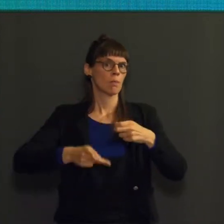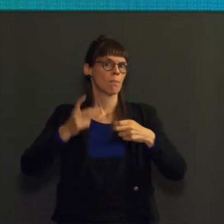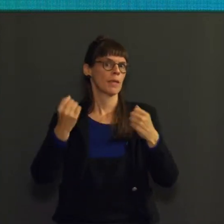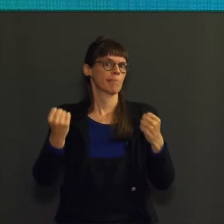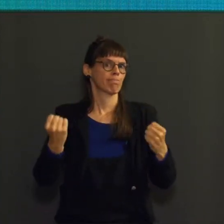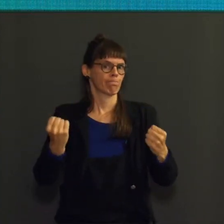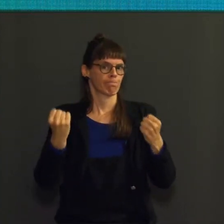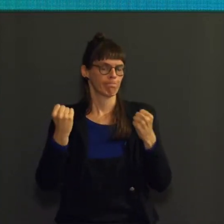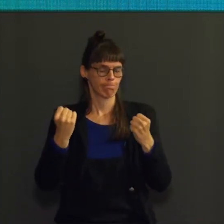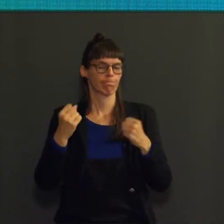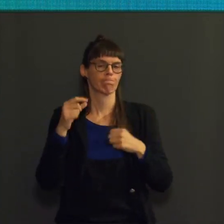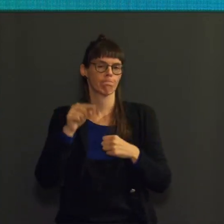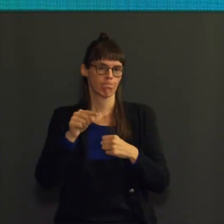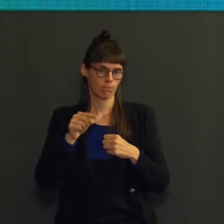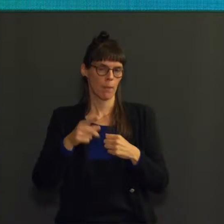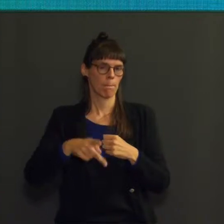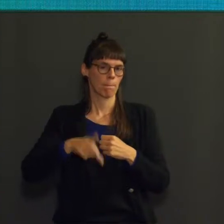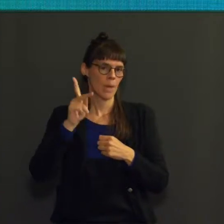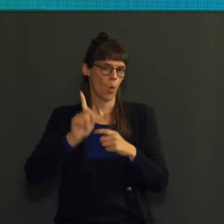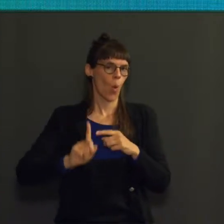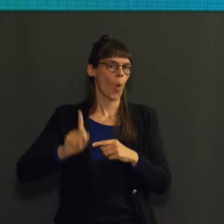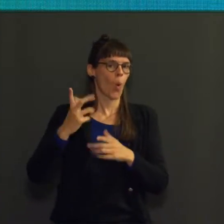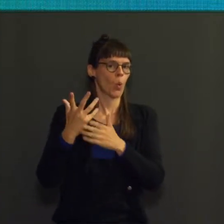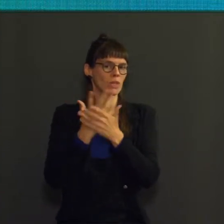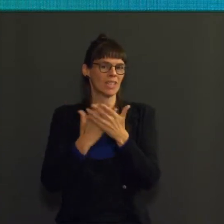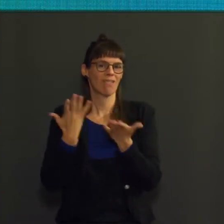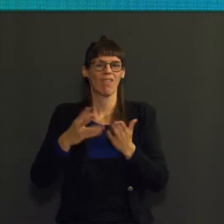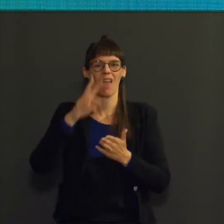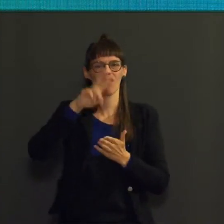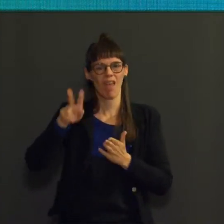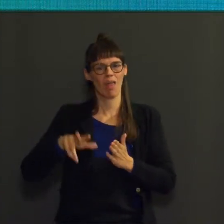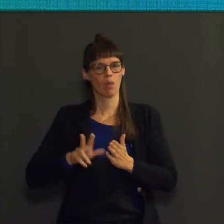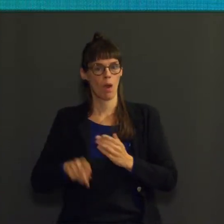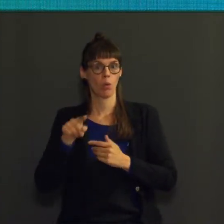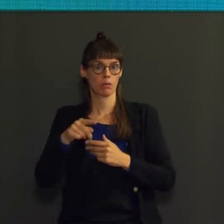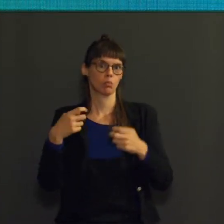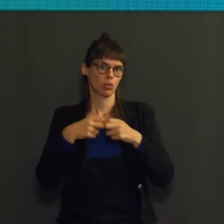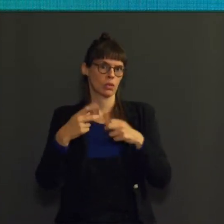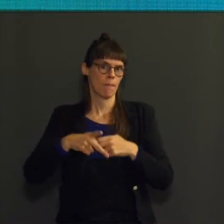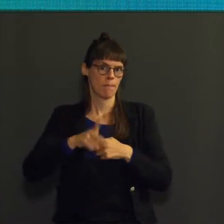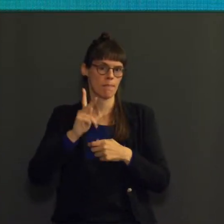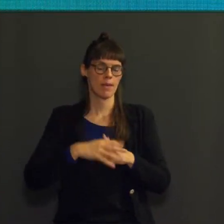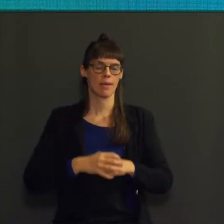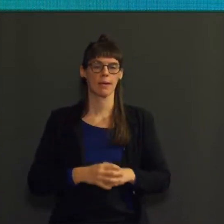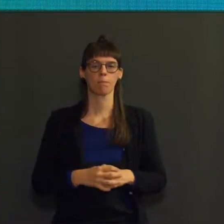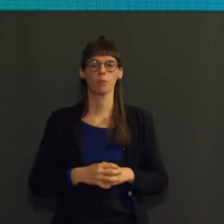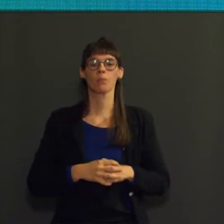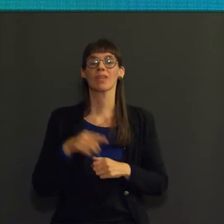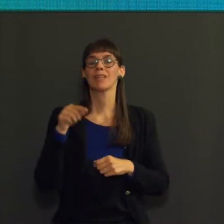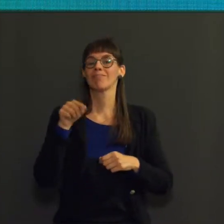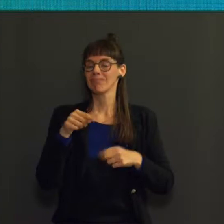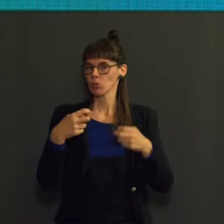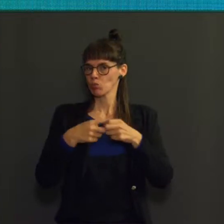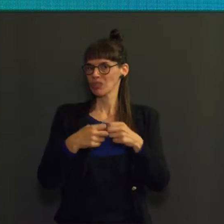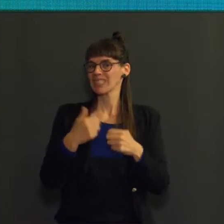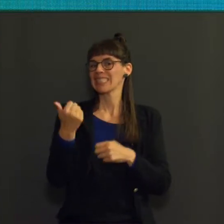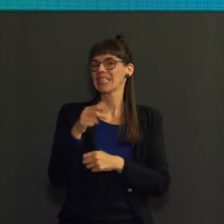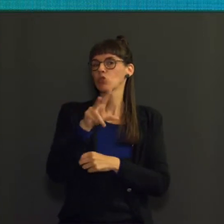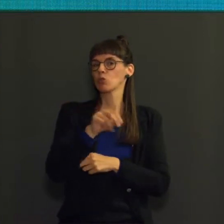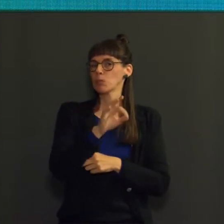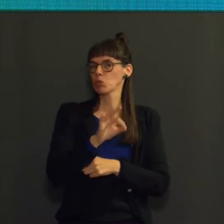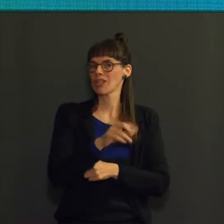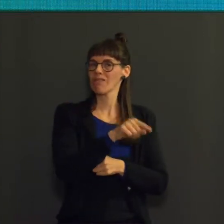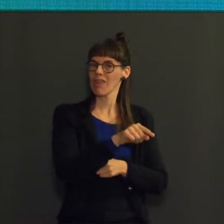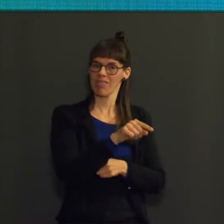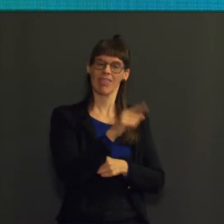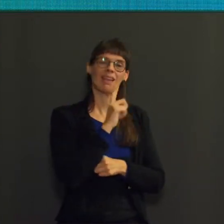kroon en toont hogere cijfers dan zowel Vlaanderen als Wallonië. 26% van de leerlingen in het lager